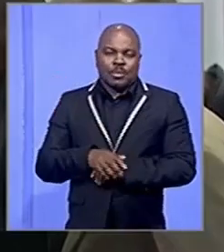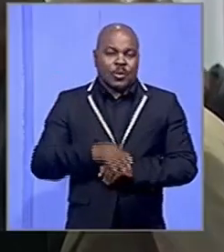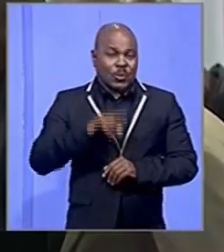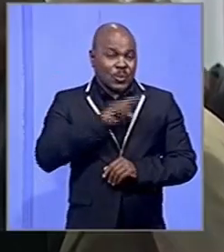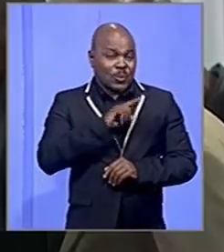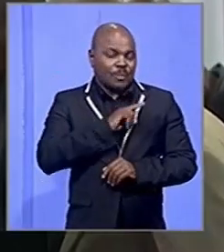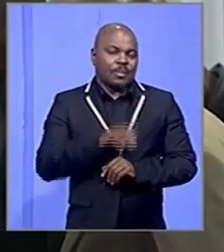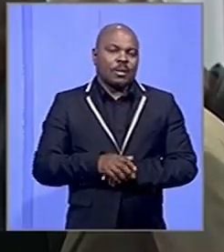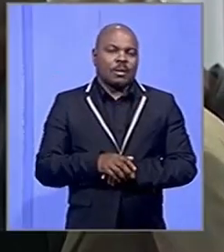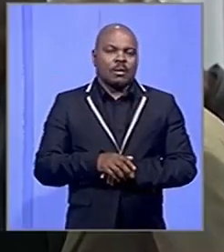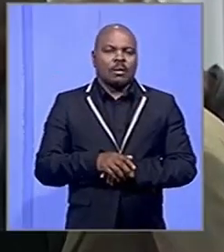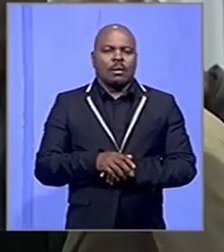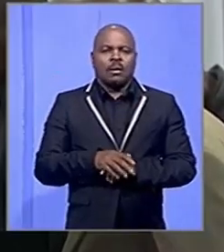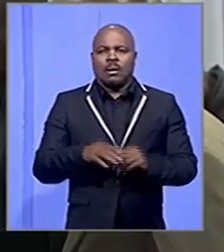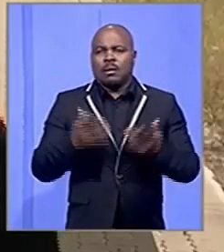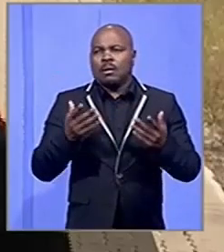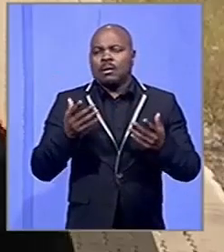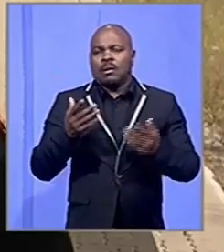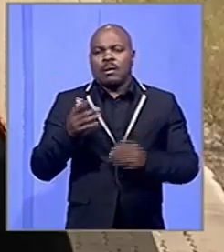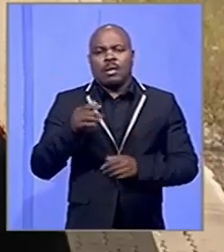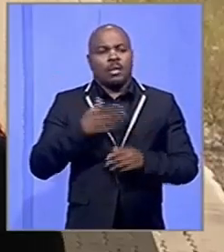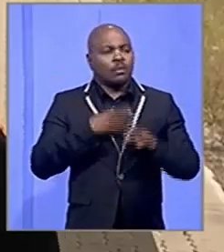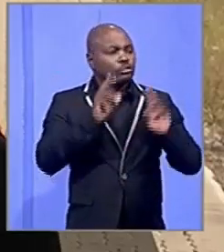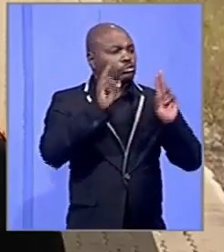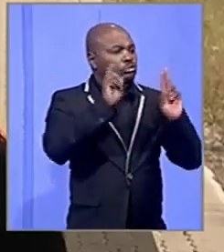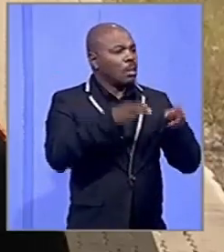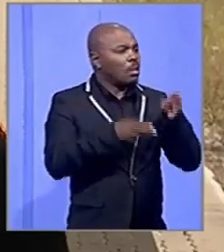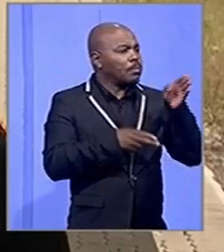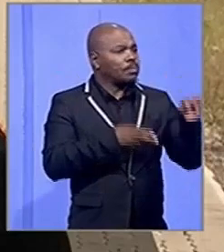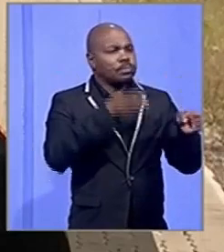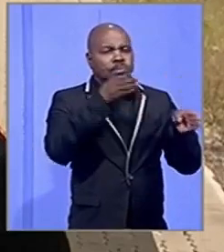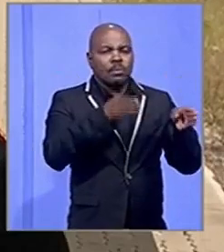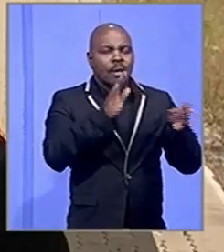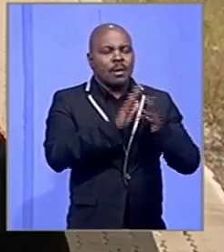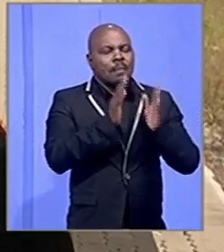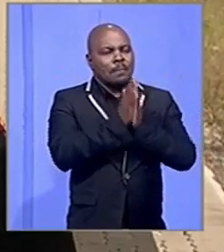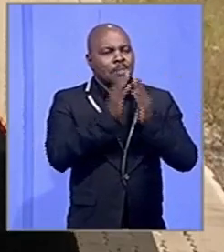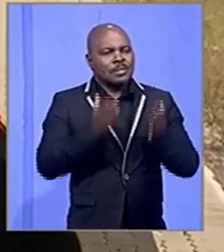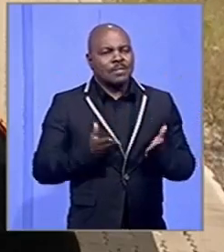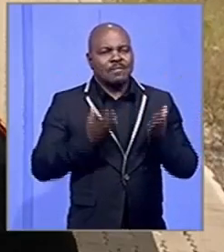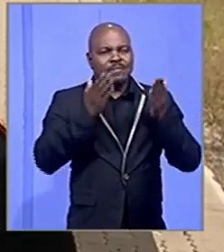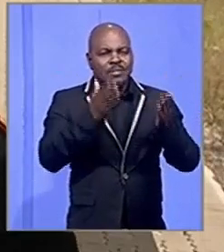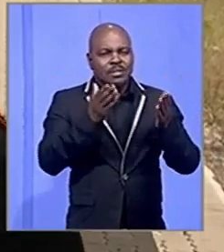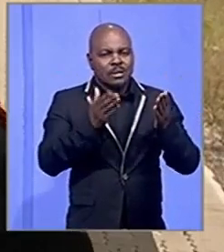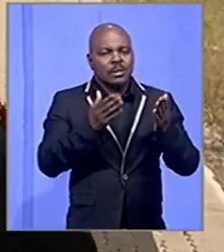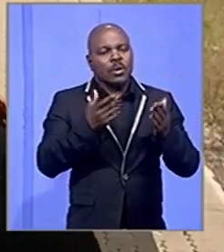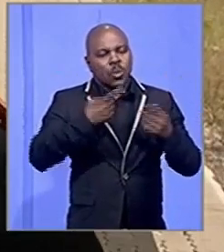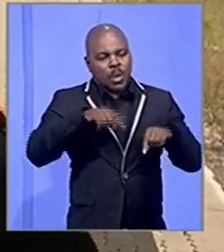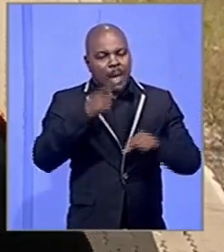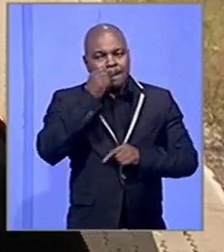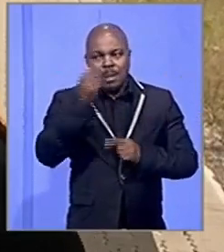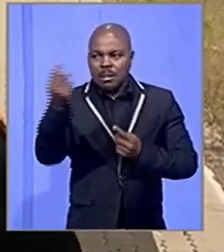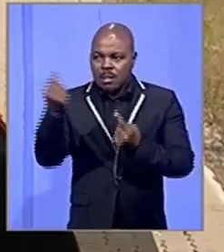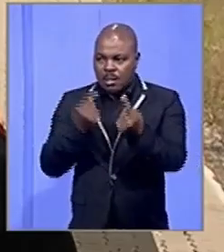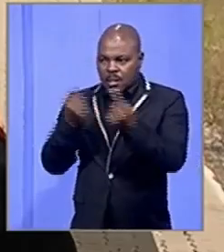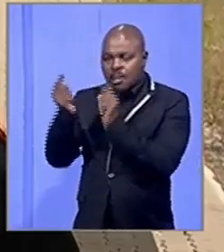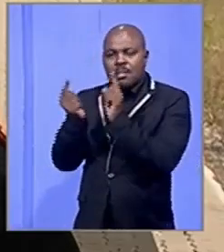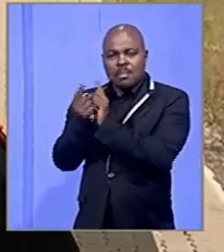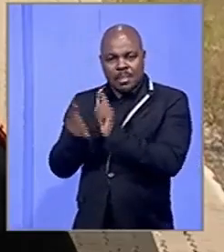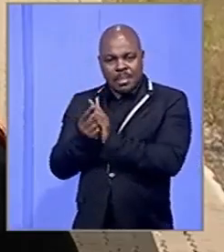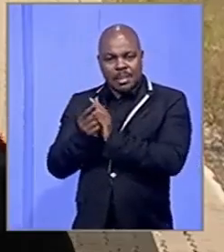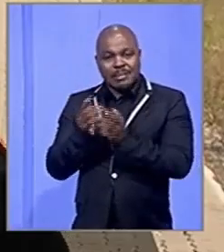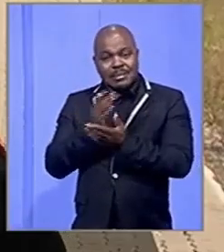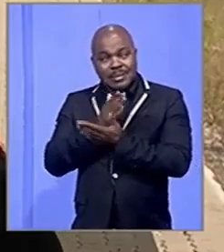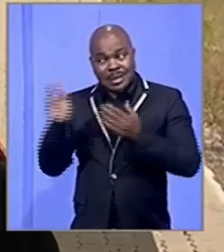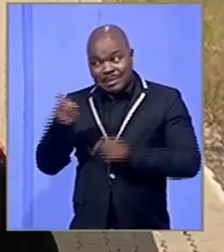hobane ha re na le mafu re na le di-memorial service ke mo re kopanang le bontate bana ba bang ba